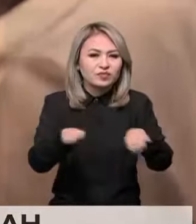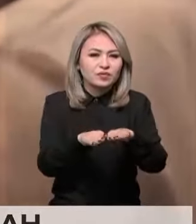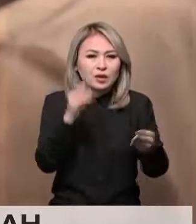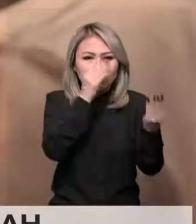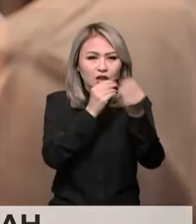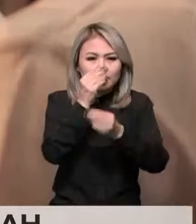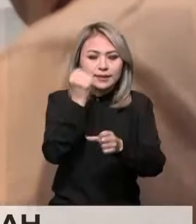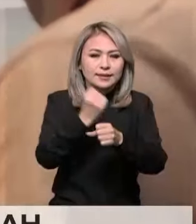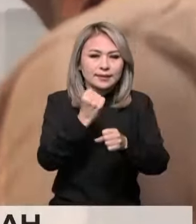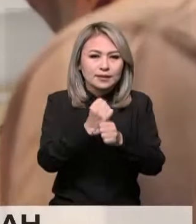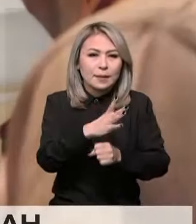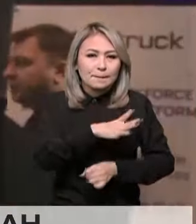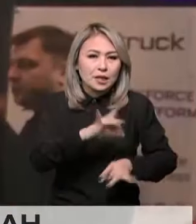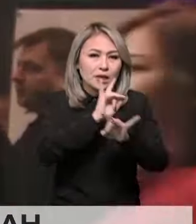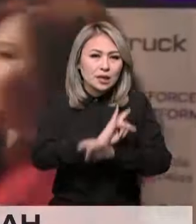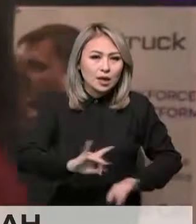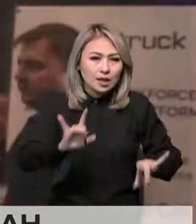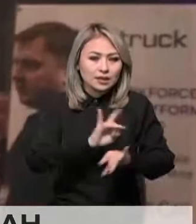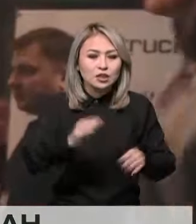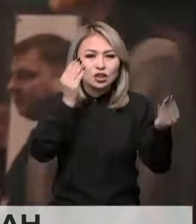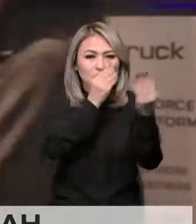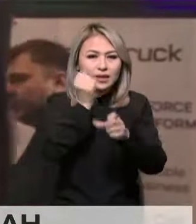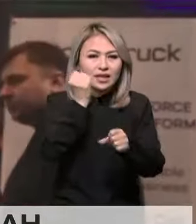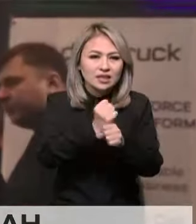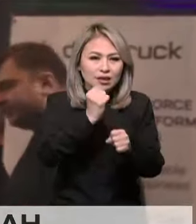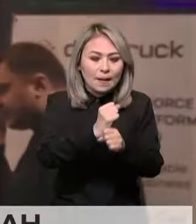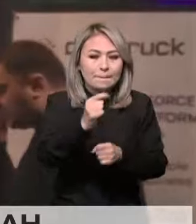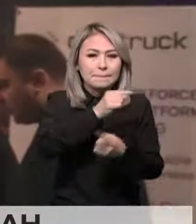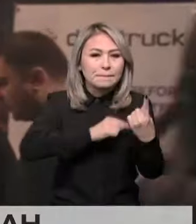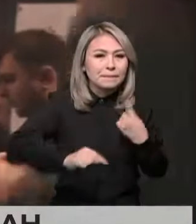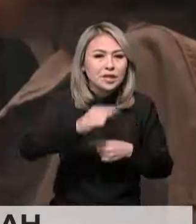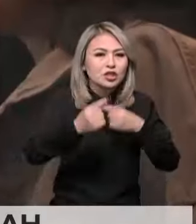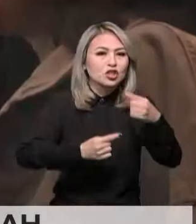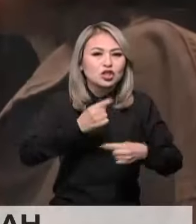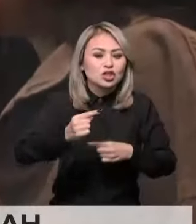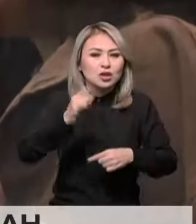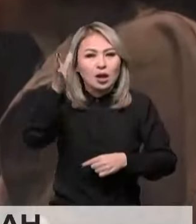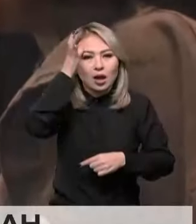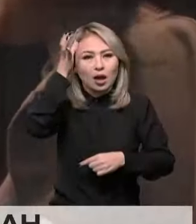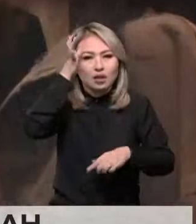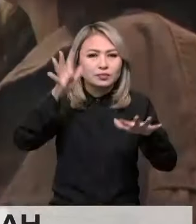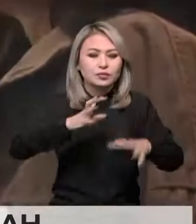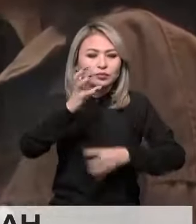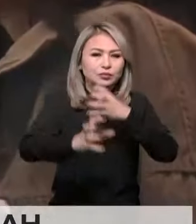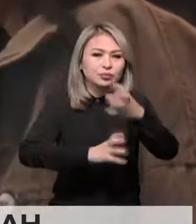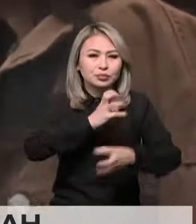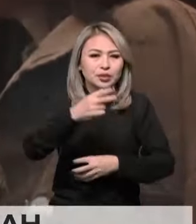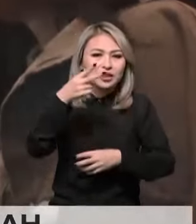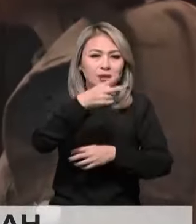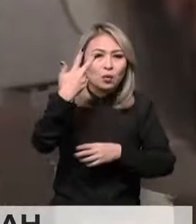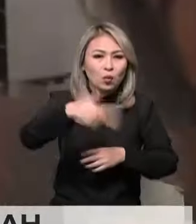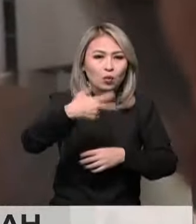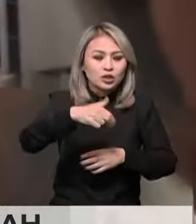интеллектімен байланысына кеңірек тоқталды. Жасанды зердені бизнеске кіріктіру арқылы ғаламдық экономика 2030 жылға